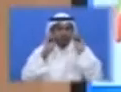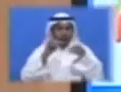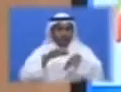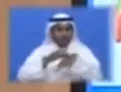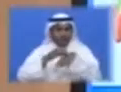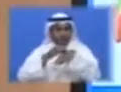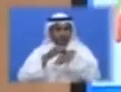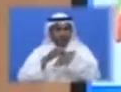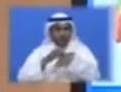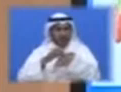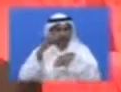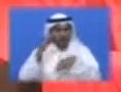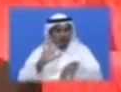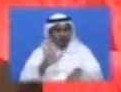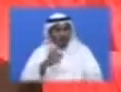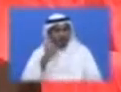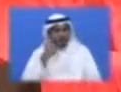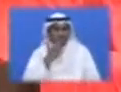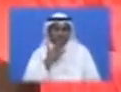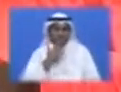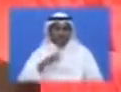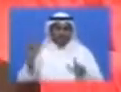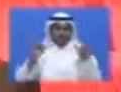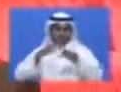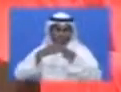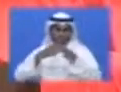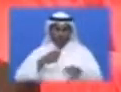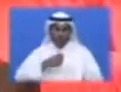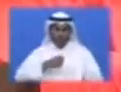للمعايير الشرعيه والصحيه دلال ابو الحسن تلفزيون دوله الكويت